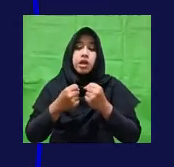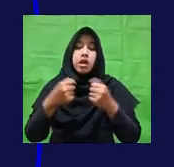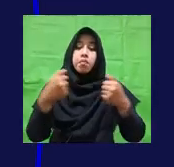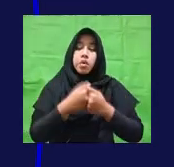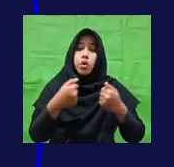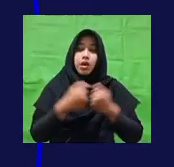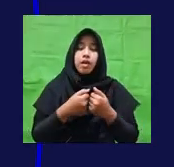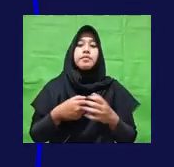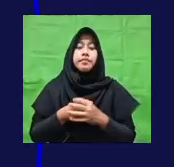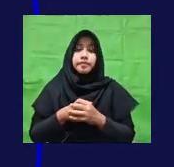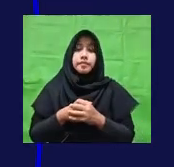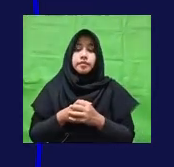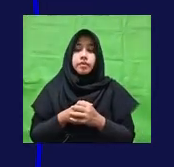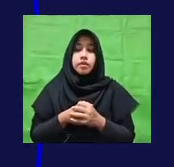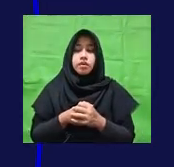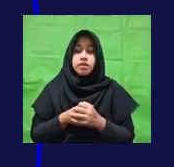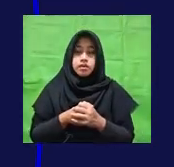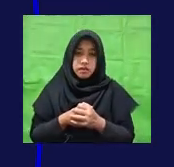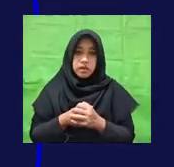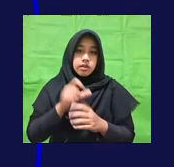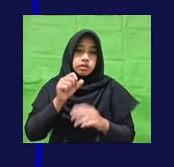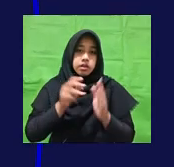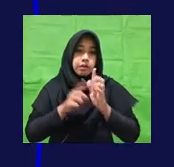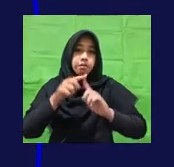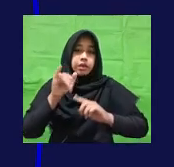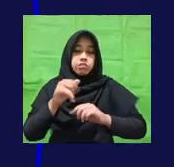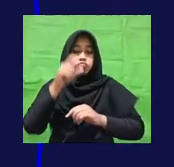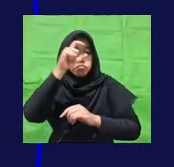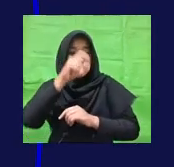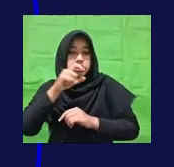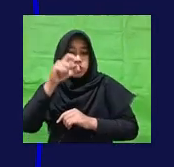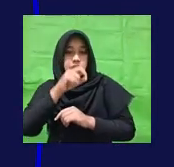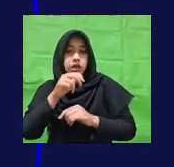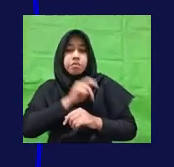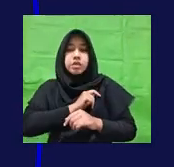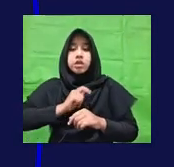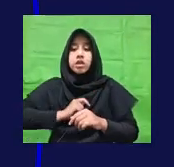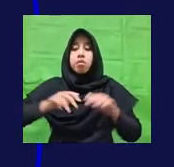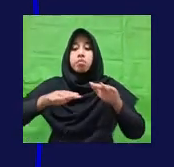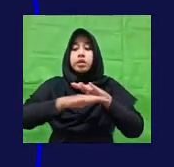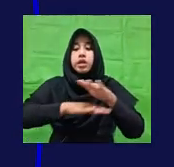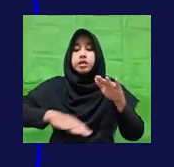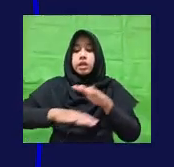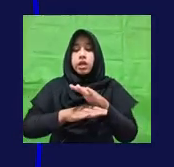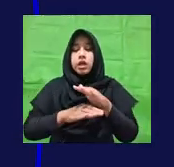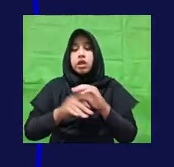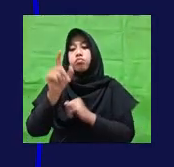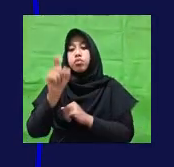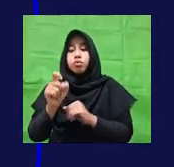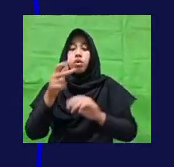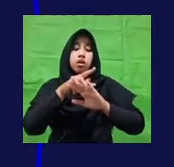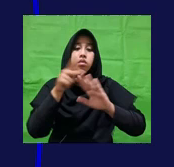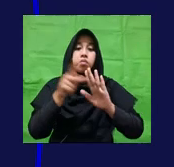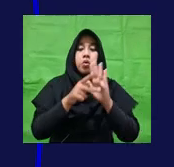ini Cemeti mencari peserta berdasarkan konteks yang dibutuhkan dari program residensi Rimpang setahun ke